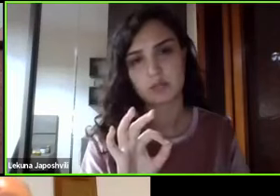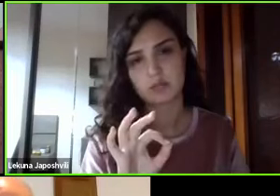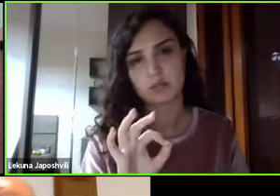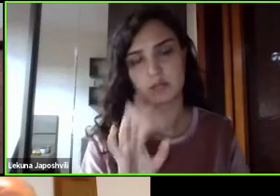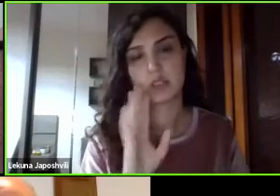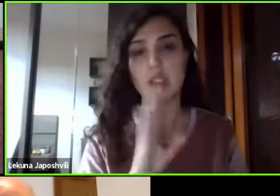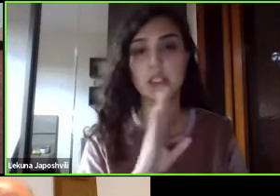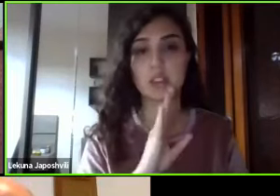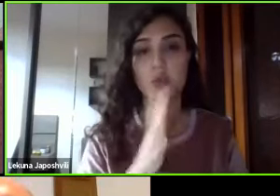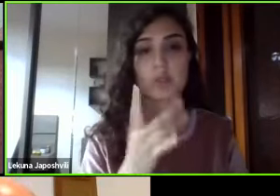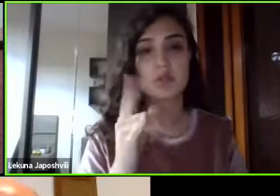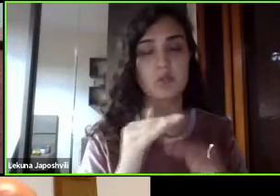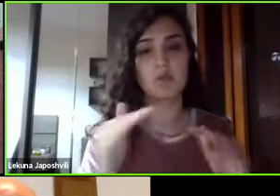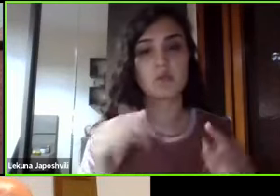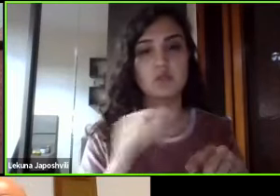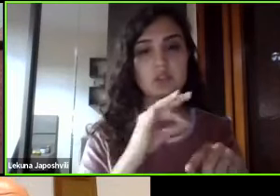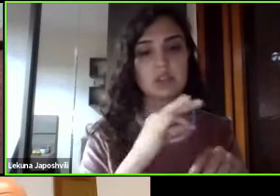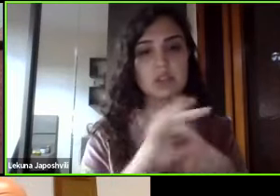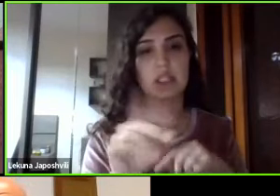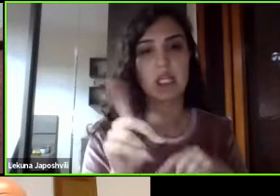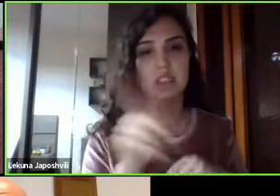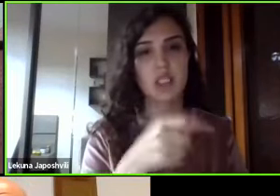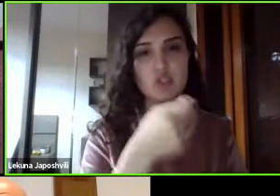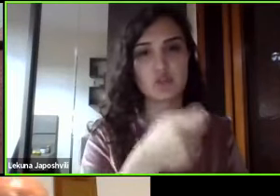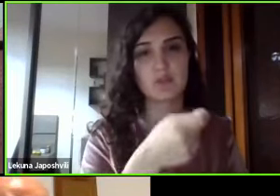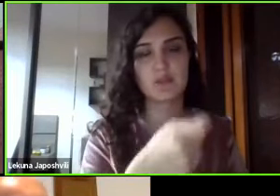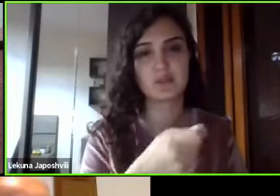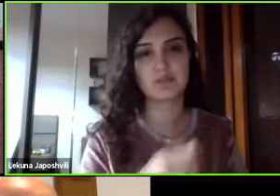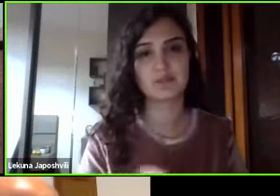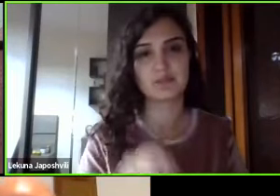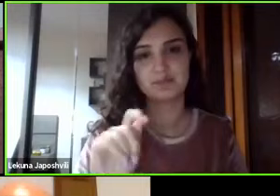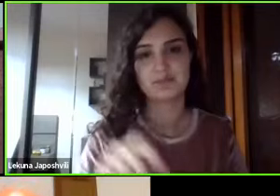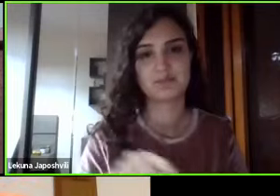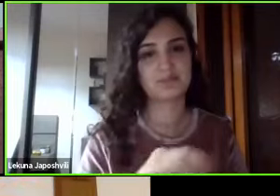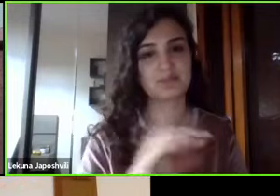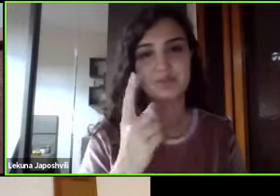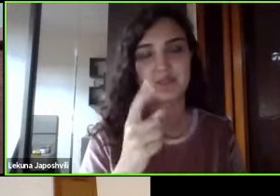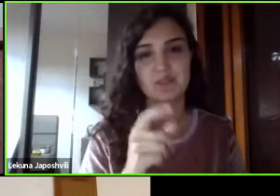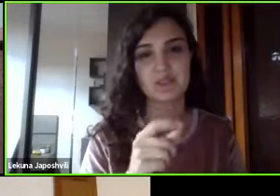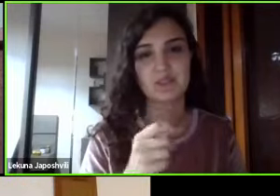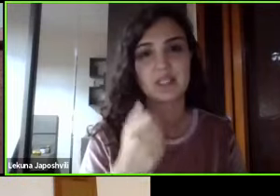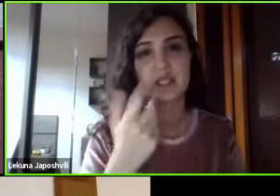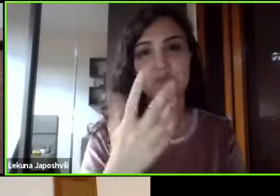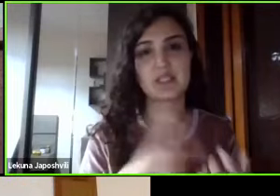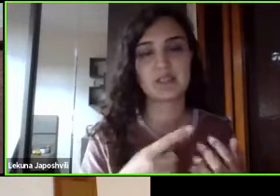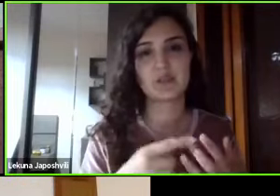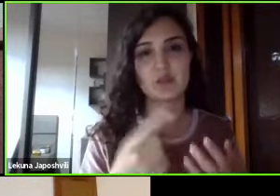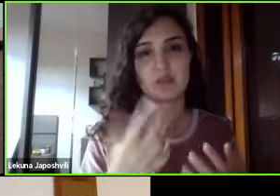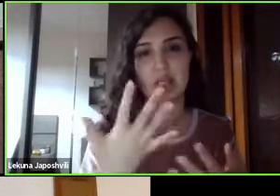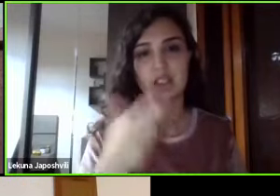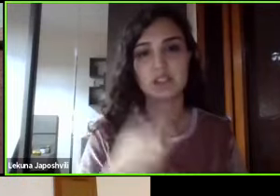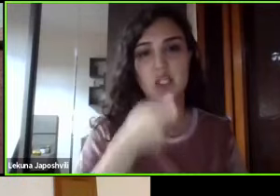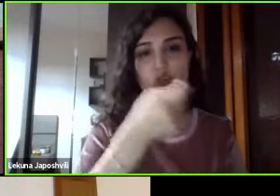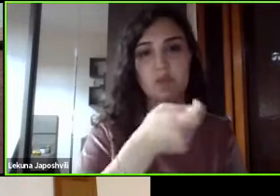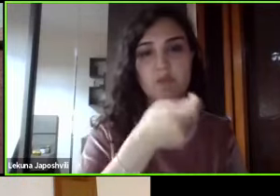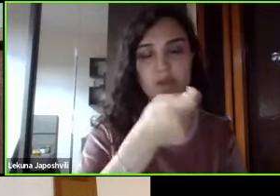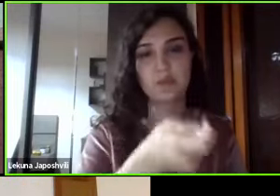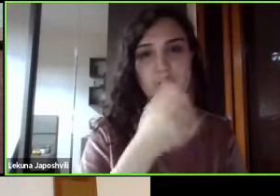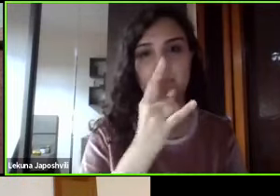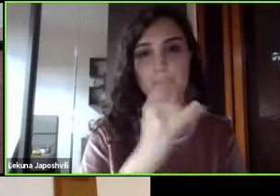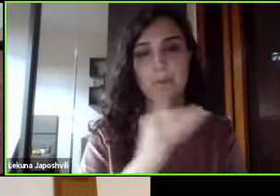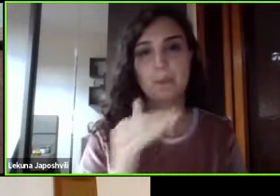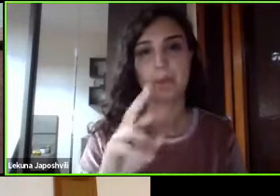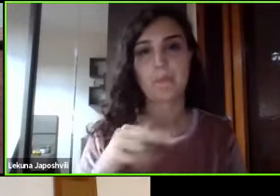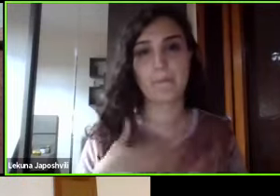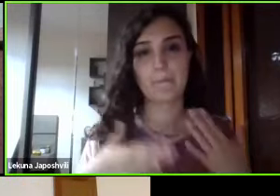დედა, რომელიც ბავშვს ძალით აწმევს ჩვენ ქვეყანაში. აი ისე აიღეთ თქვენი ისე პირველ ციფს ამდენ სიტყვით, რომელიც ხელით აწმევს ბავშვს და